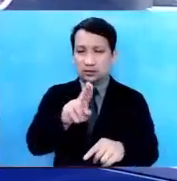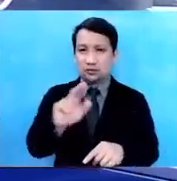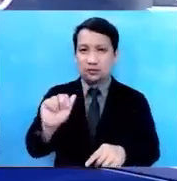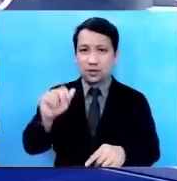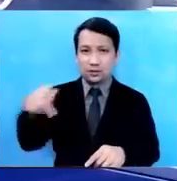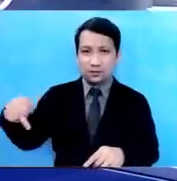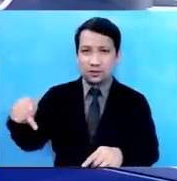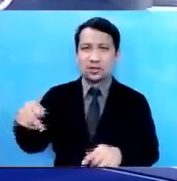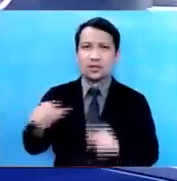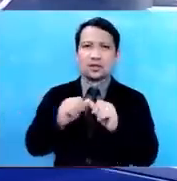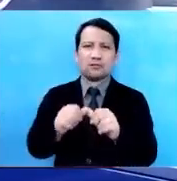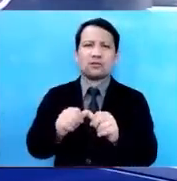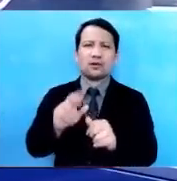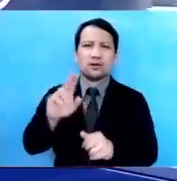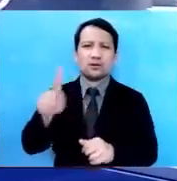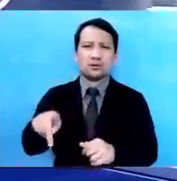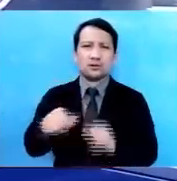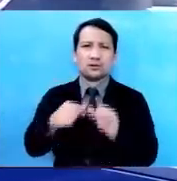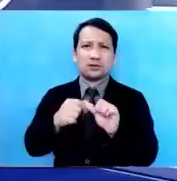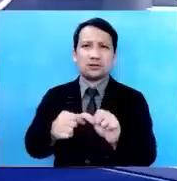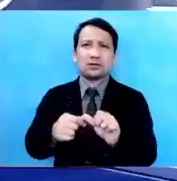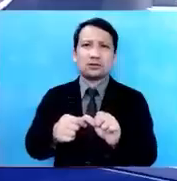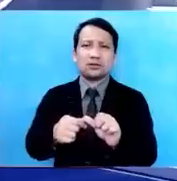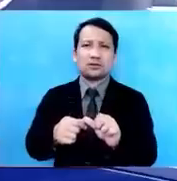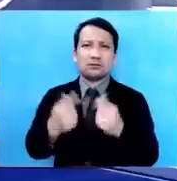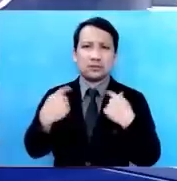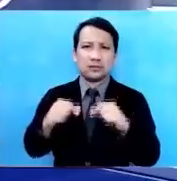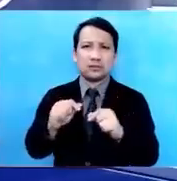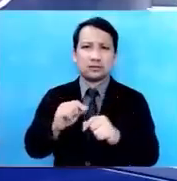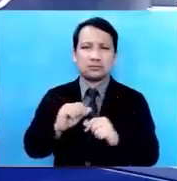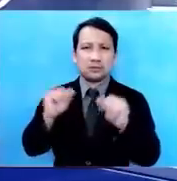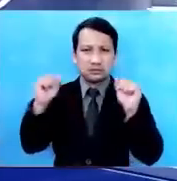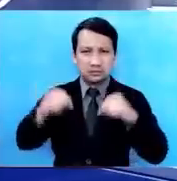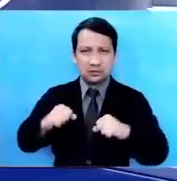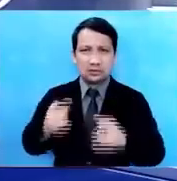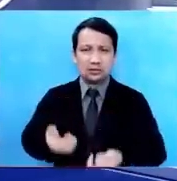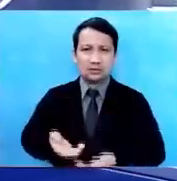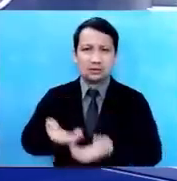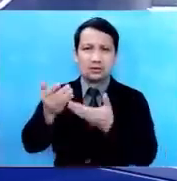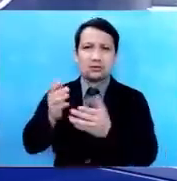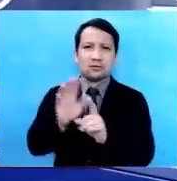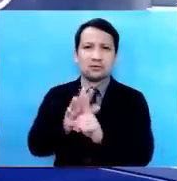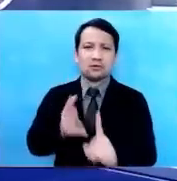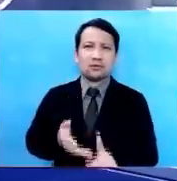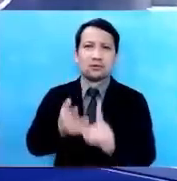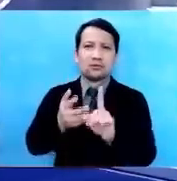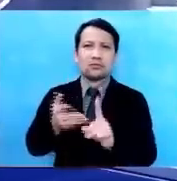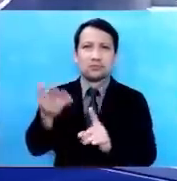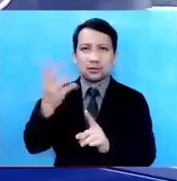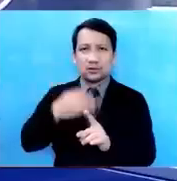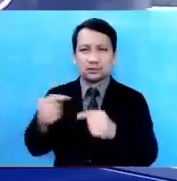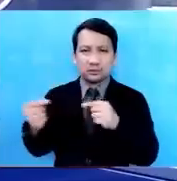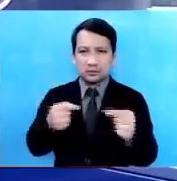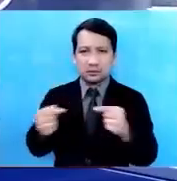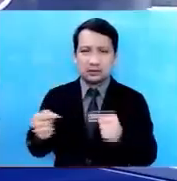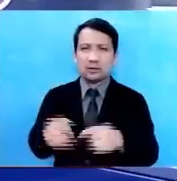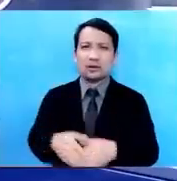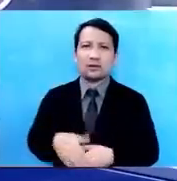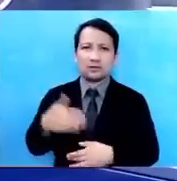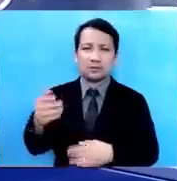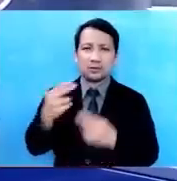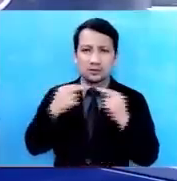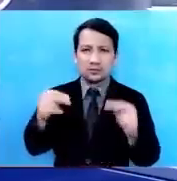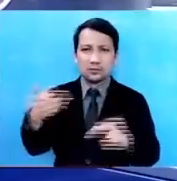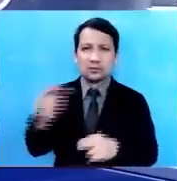UP Fighting Maroons sa Decider Game 3, hindi sila agad yumuho at binigyan ng fans ng isang exciting na laban. Nagbabalita mula sa